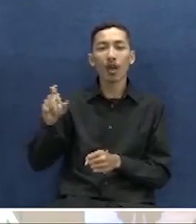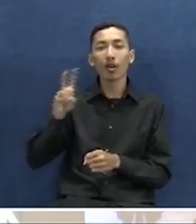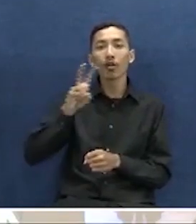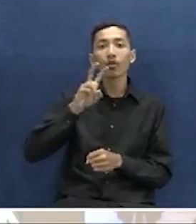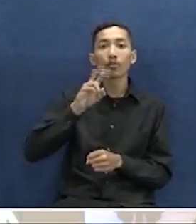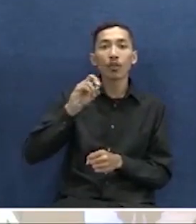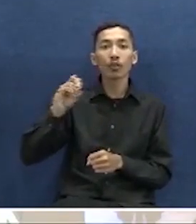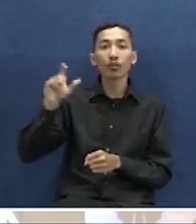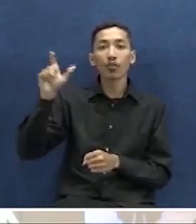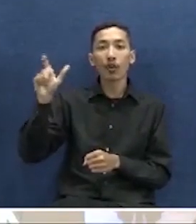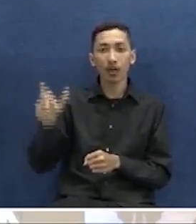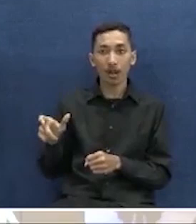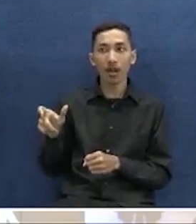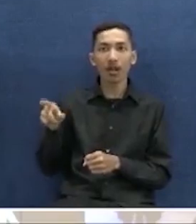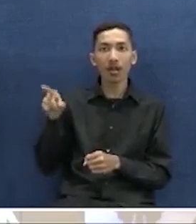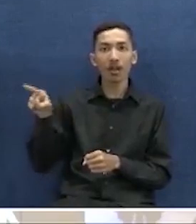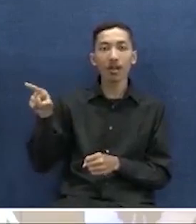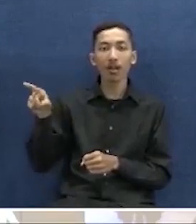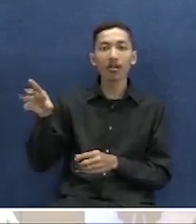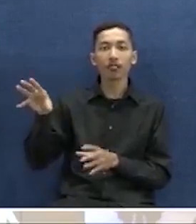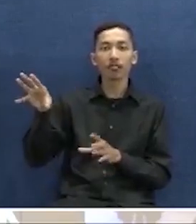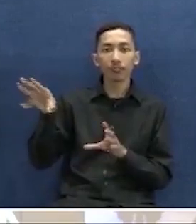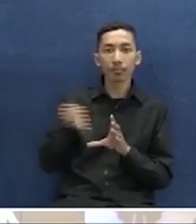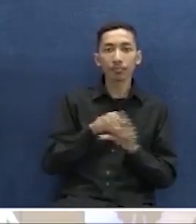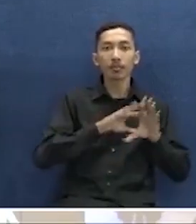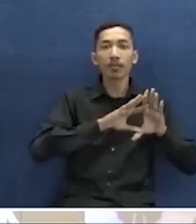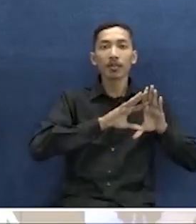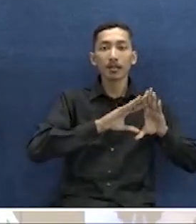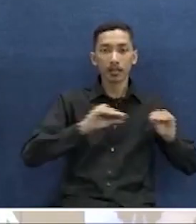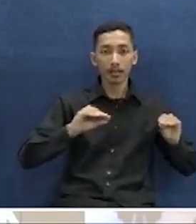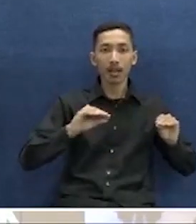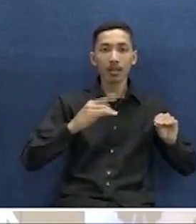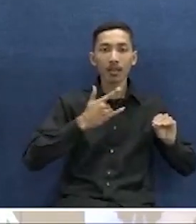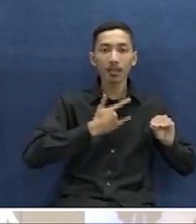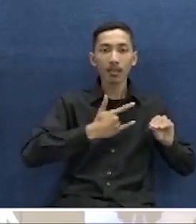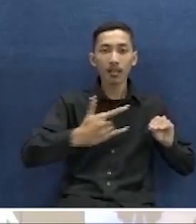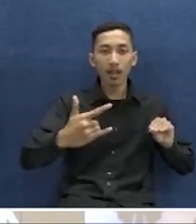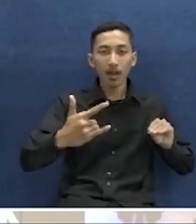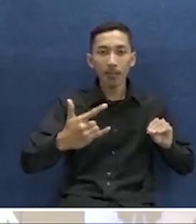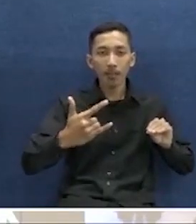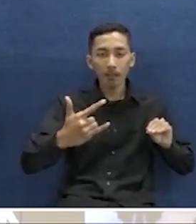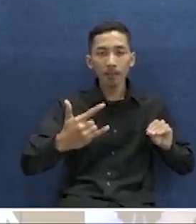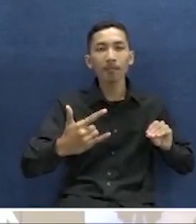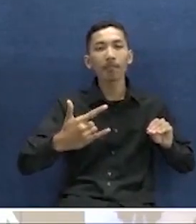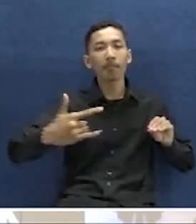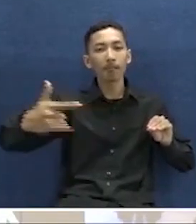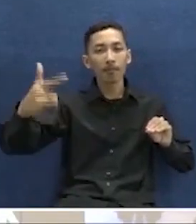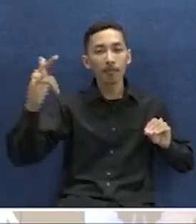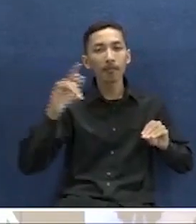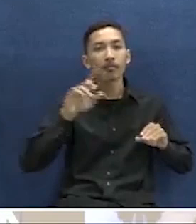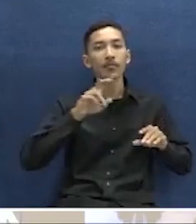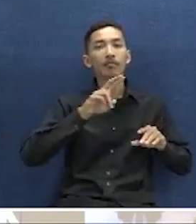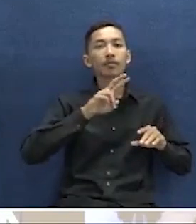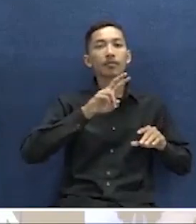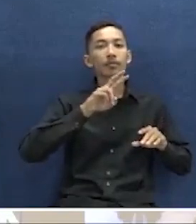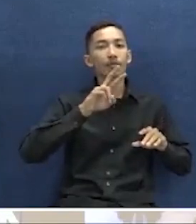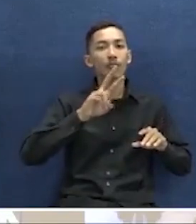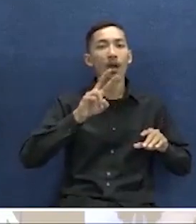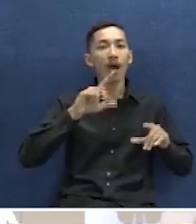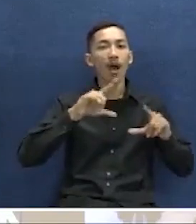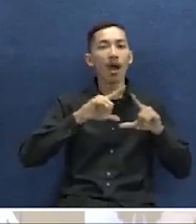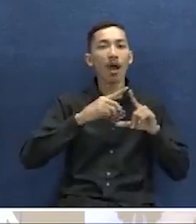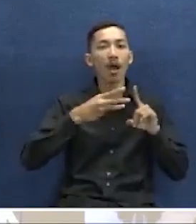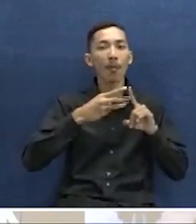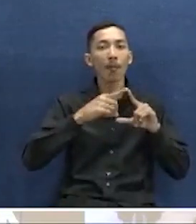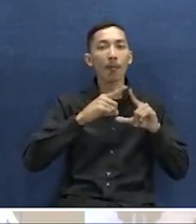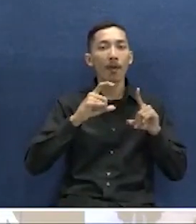seratus orang untuk sustain hampir dua abad belum sampai2 abad butuh hampir seratus orang penanam sahamnya